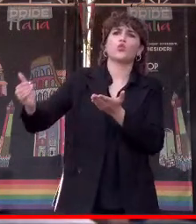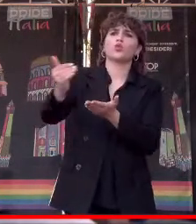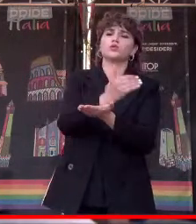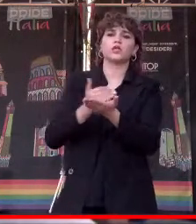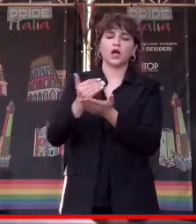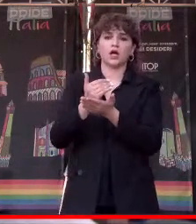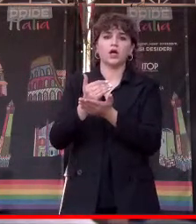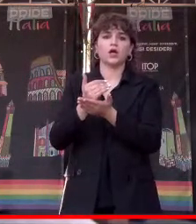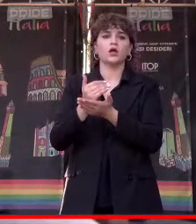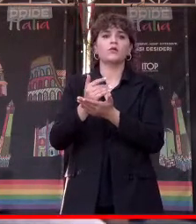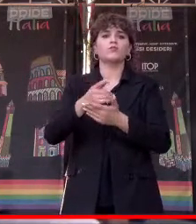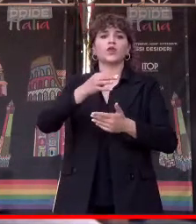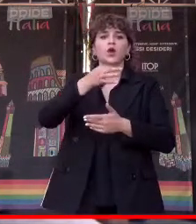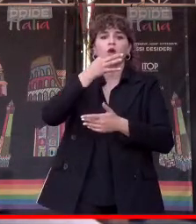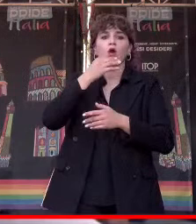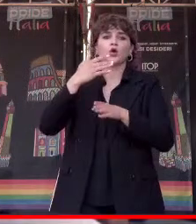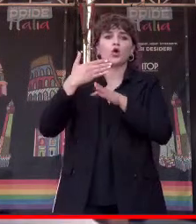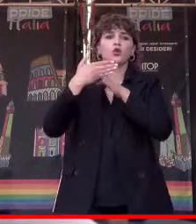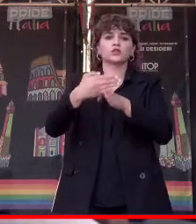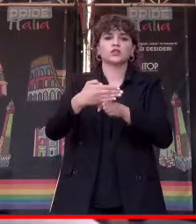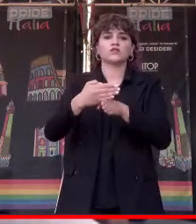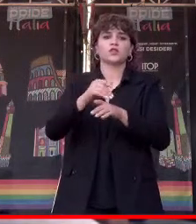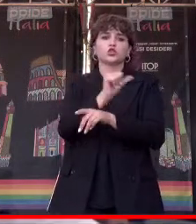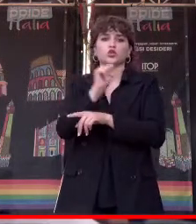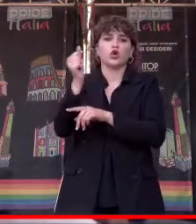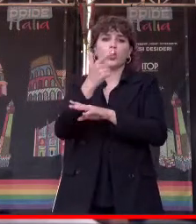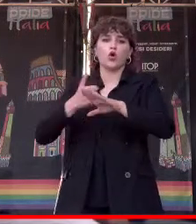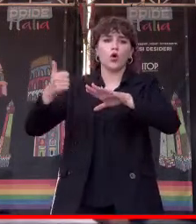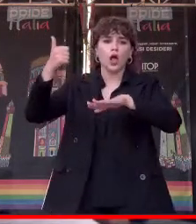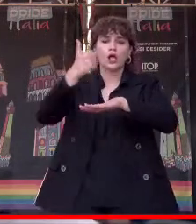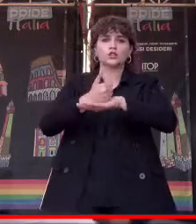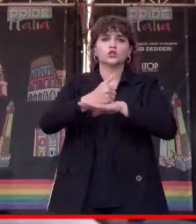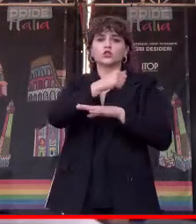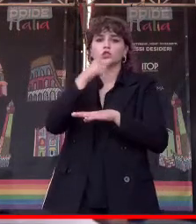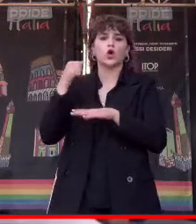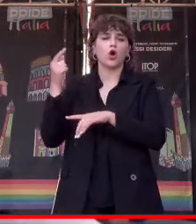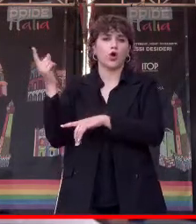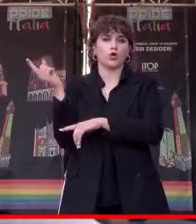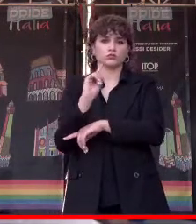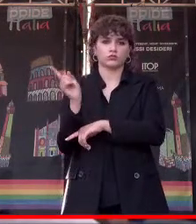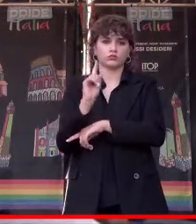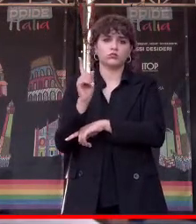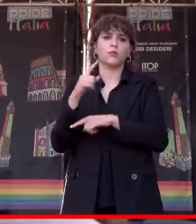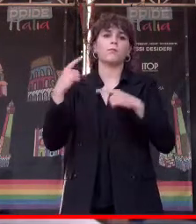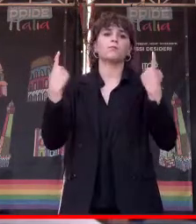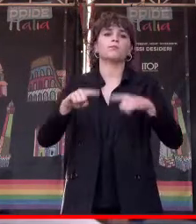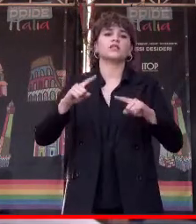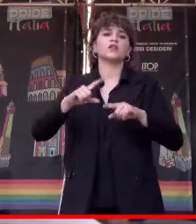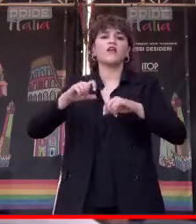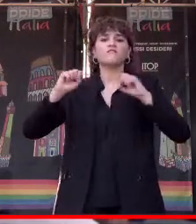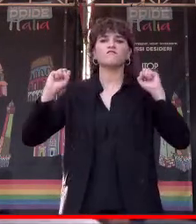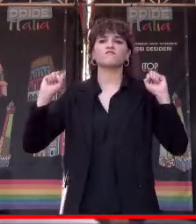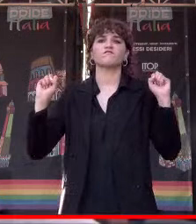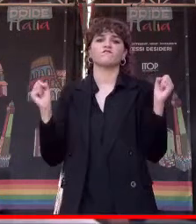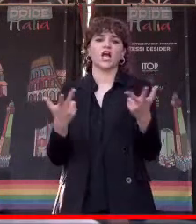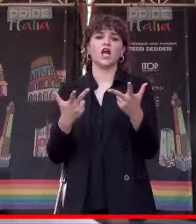che vivono le barriere, ma anche socializzare questo problema. Nelle passeggiate inclusive noi spesso partiamo in 30